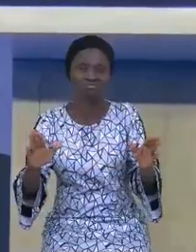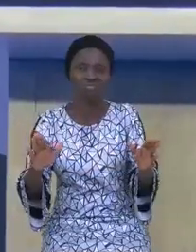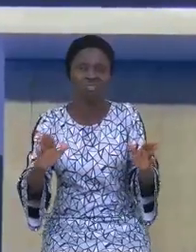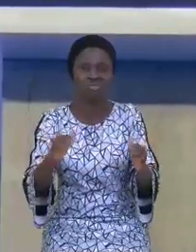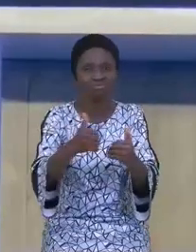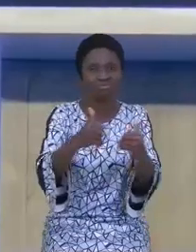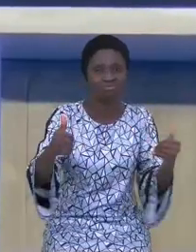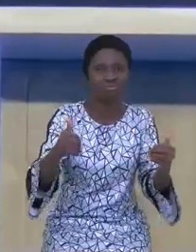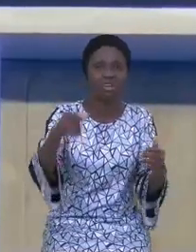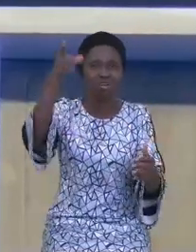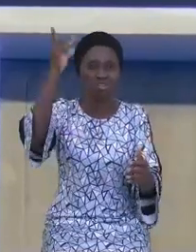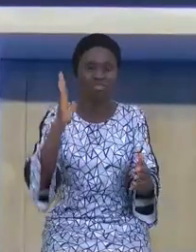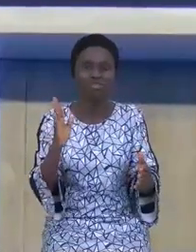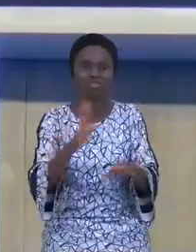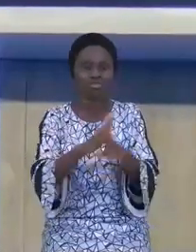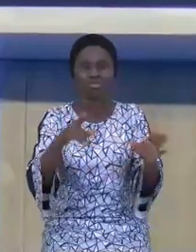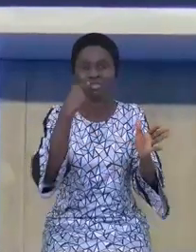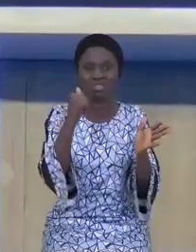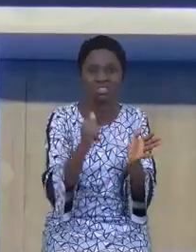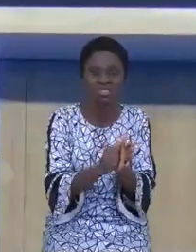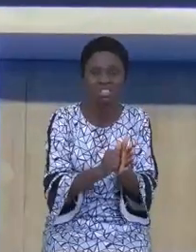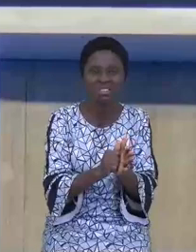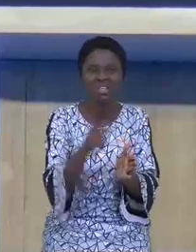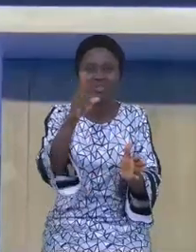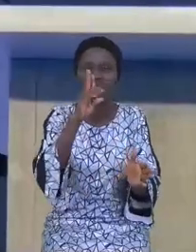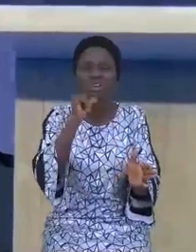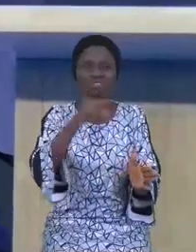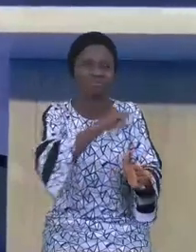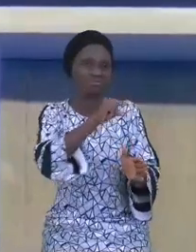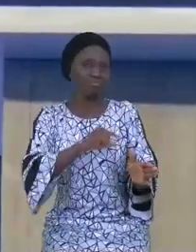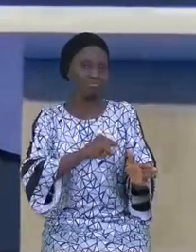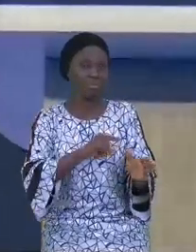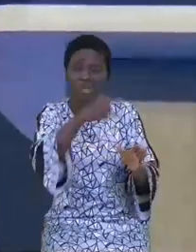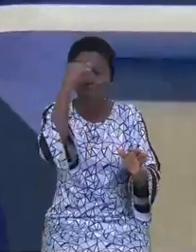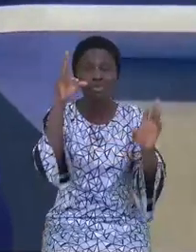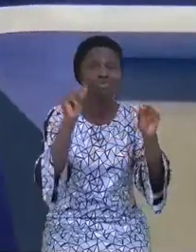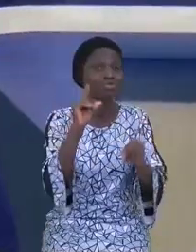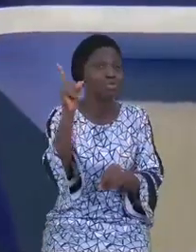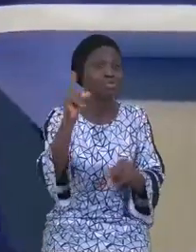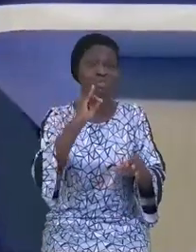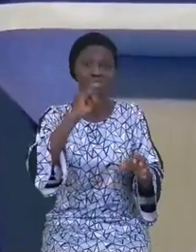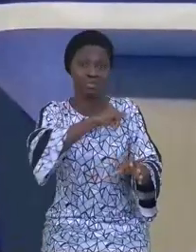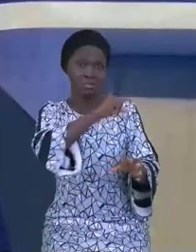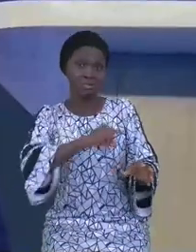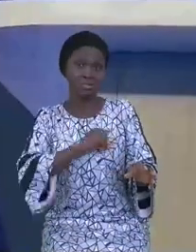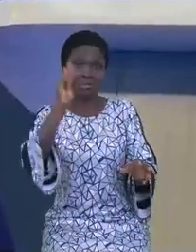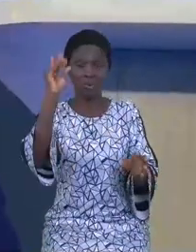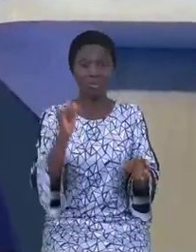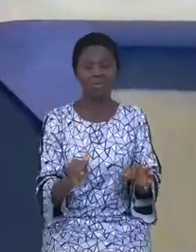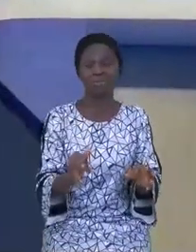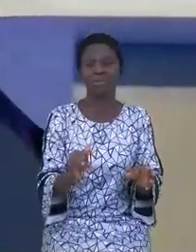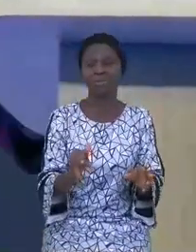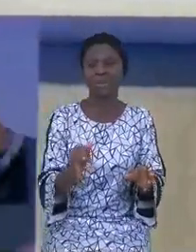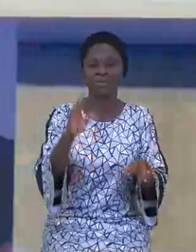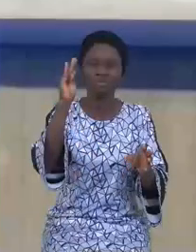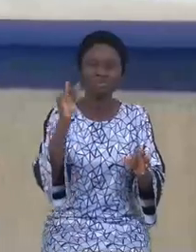qualifié. Parce que personne n'est qualifié pour sa grâce. C'est pourquoi la grâce de Dieu abonde pour tout